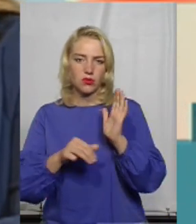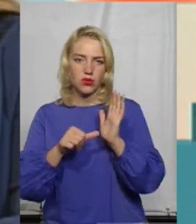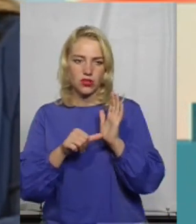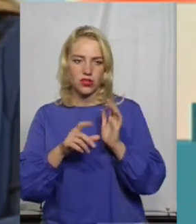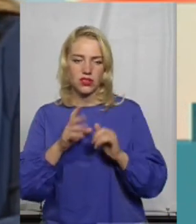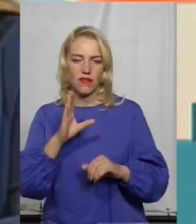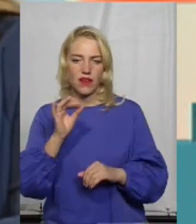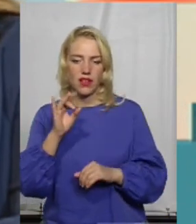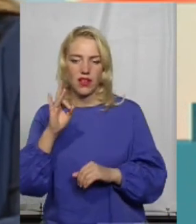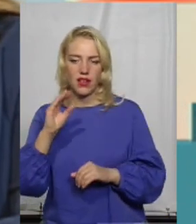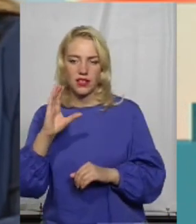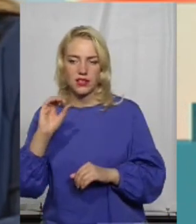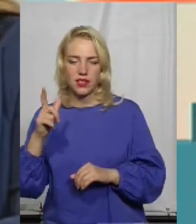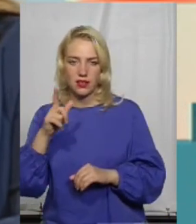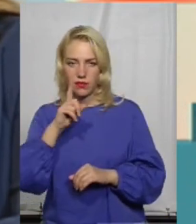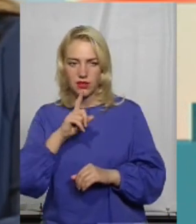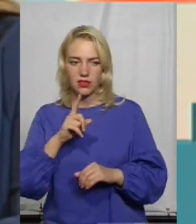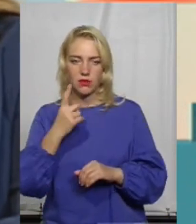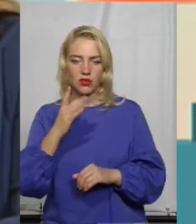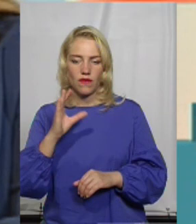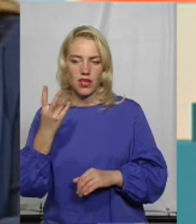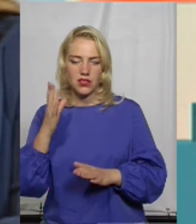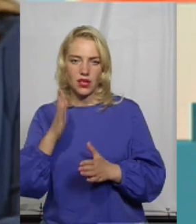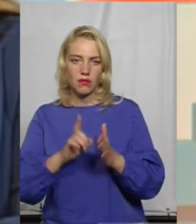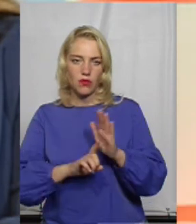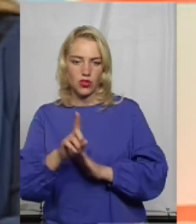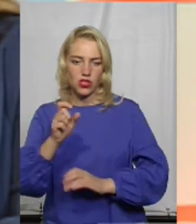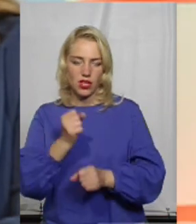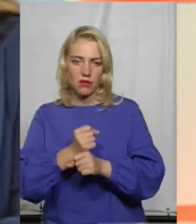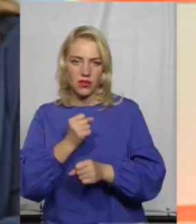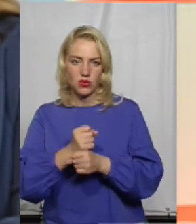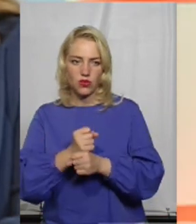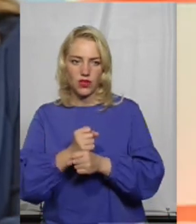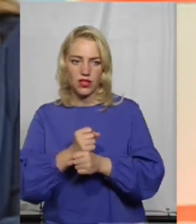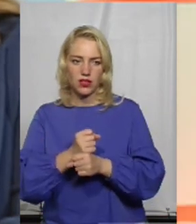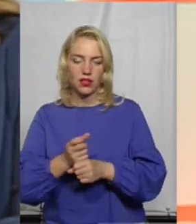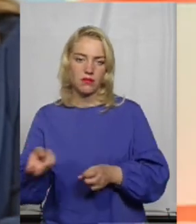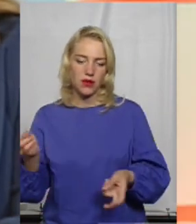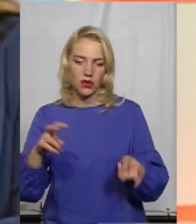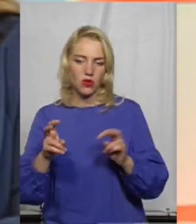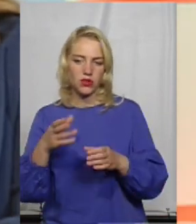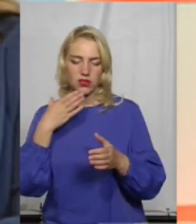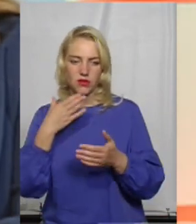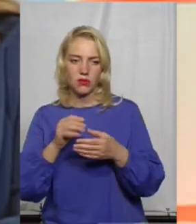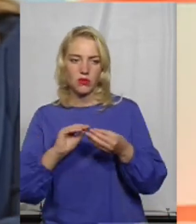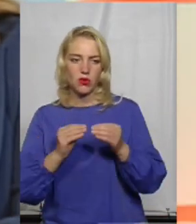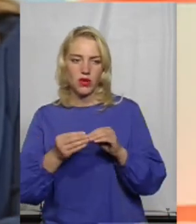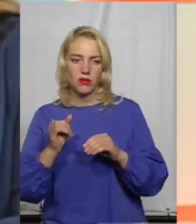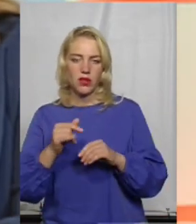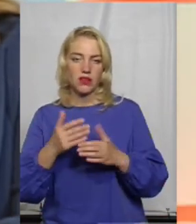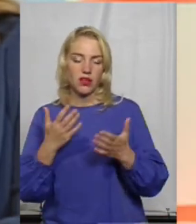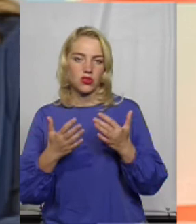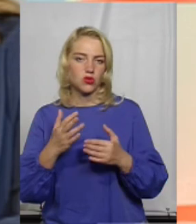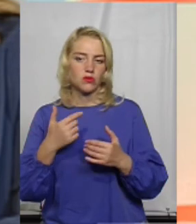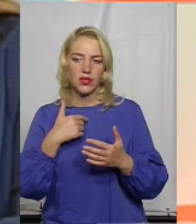76. З вересня місяця, практично з 1 вересня, він вже розпочне свою роботу. Приходьте своїми проблемами. В крайньому